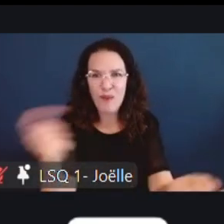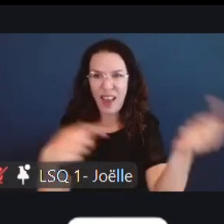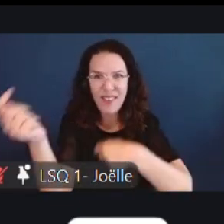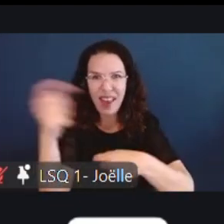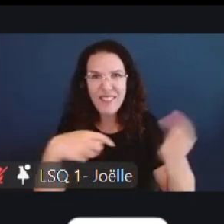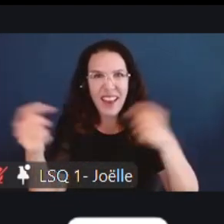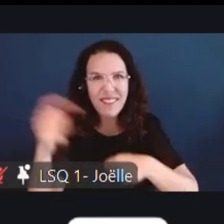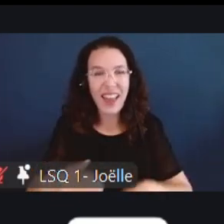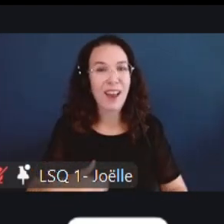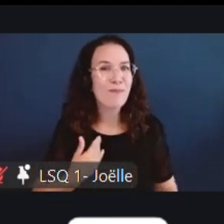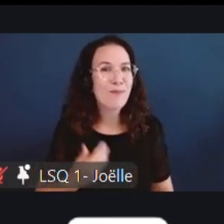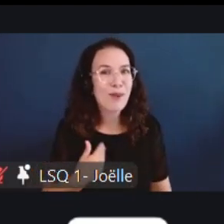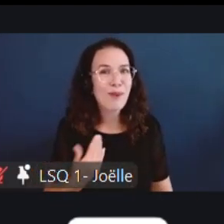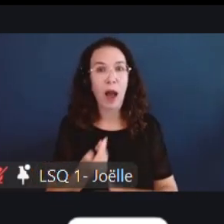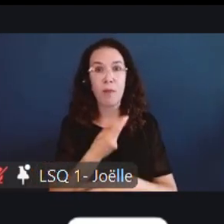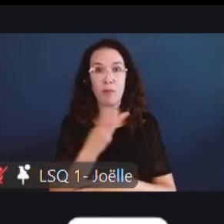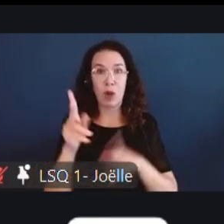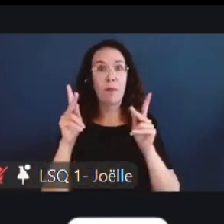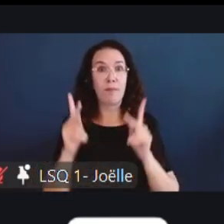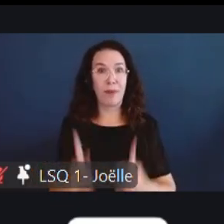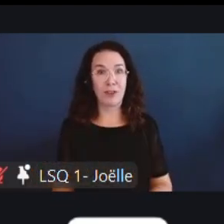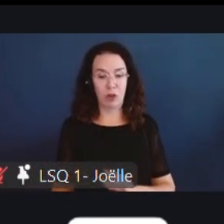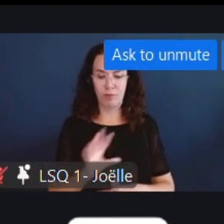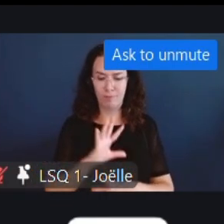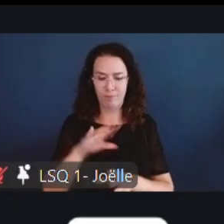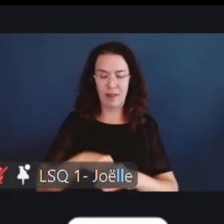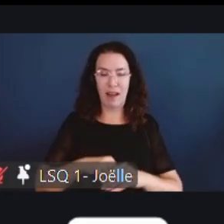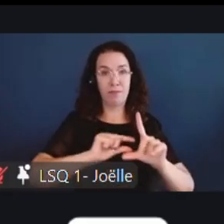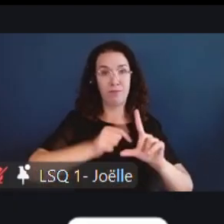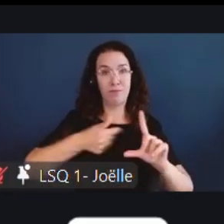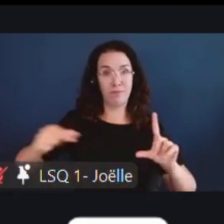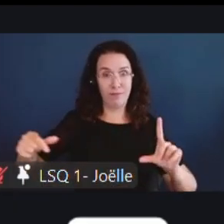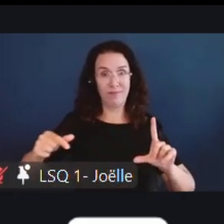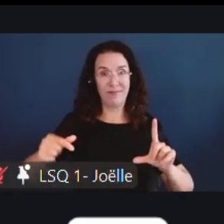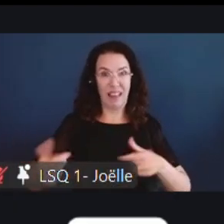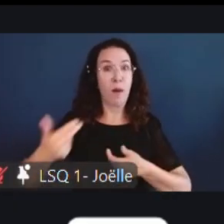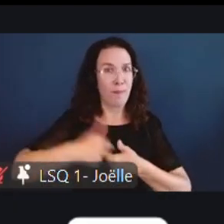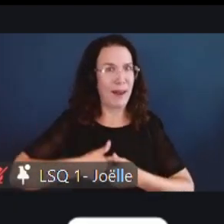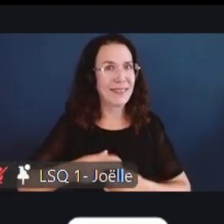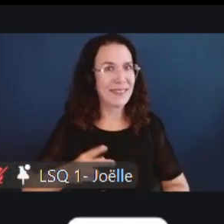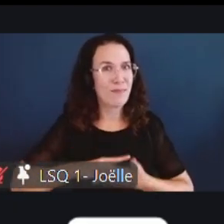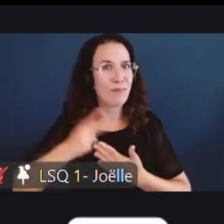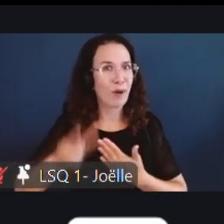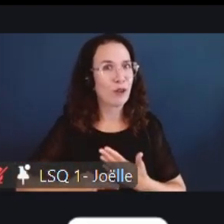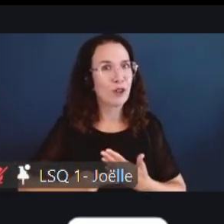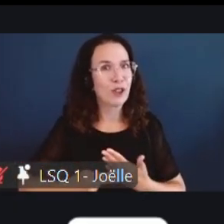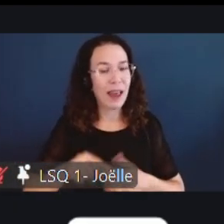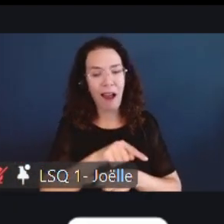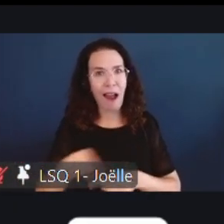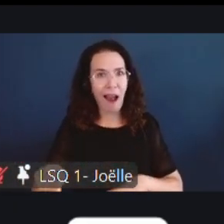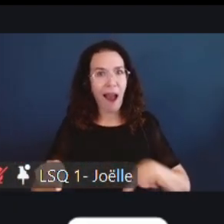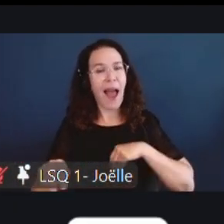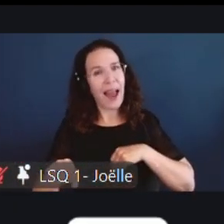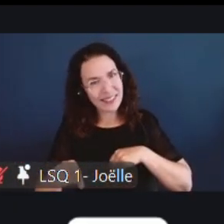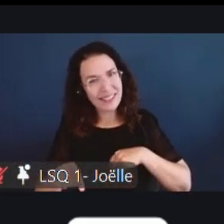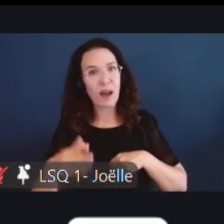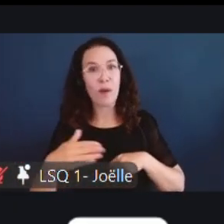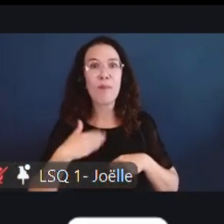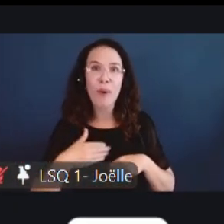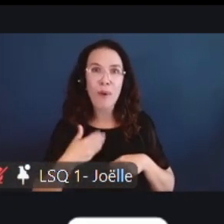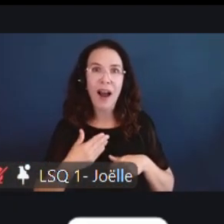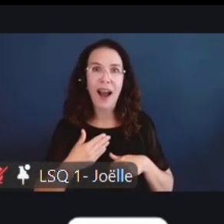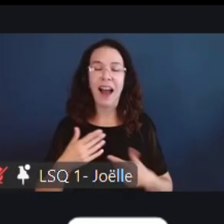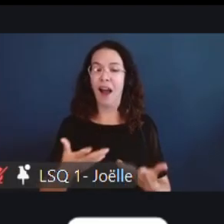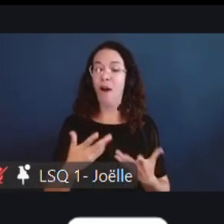aujourd'hui parce que plusieurs personnes de LGBTQIA+, qui ont participé au projet, ont dit qu'elles ont accepté l'invitation